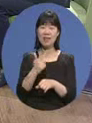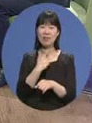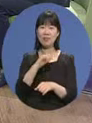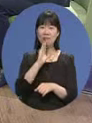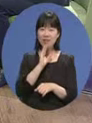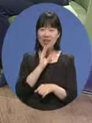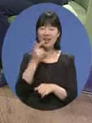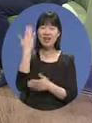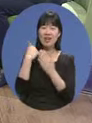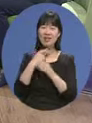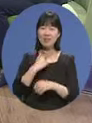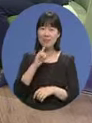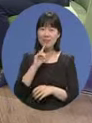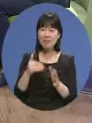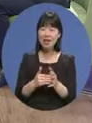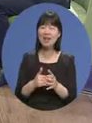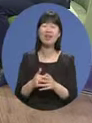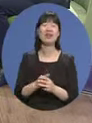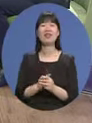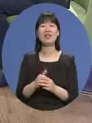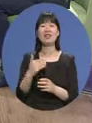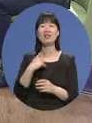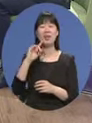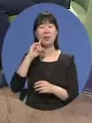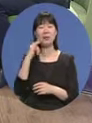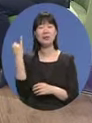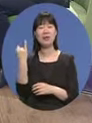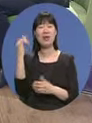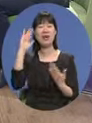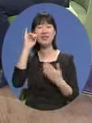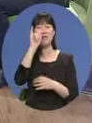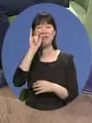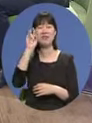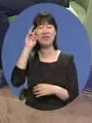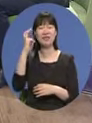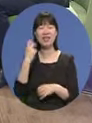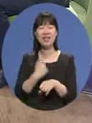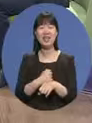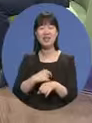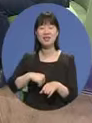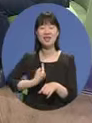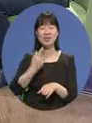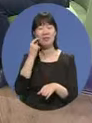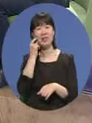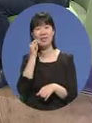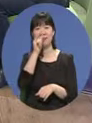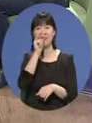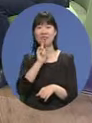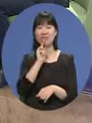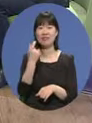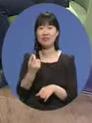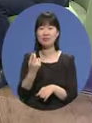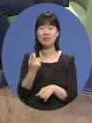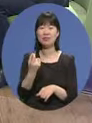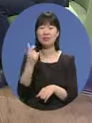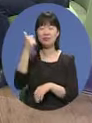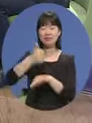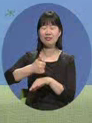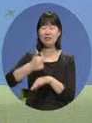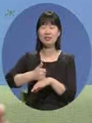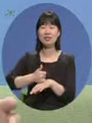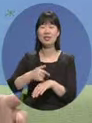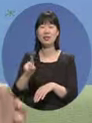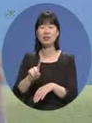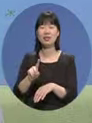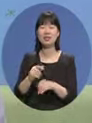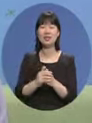다녀봤었죠. 소시적에. 네, 저희, 제가 다니는 독서실에도 좀 이쁜 여학생들 좀 있어요. 그러니까요. 나름 인기 있었다니까요. 근데 나중에